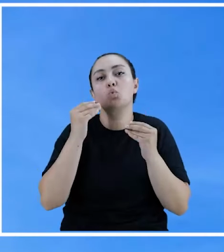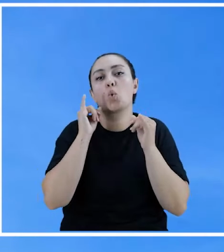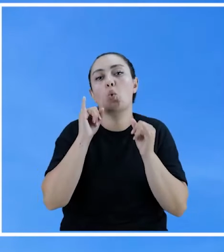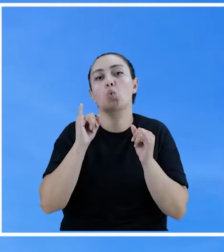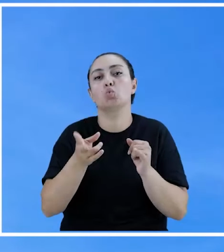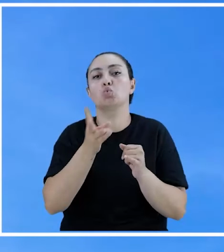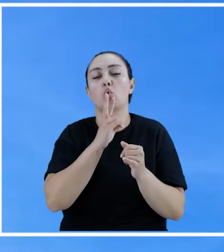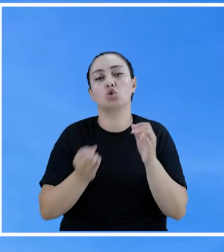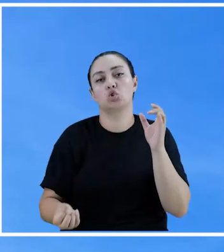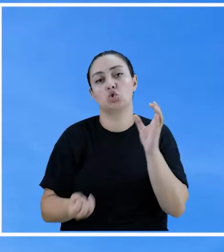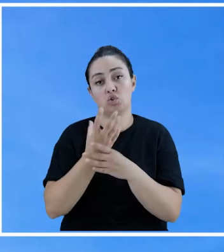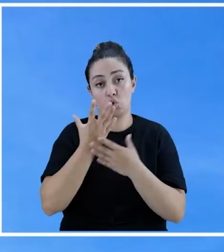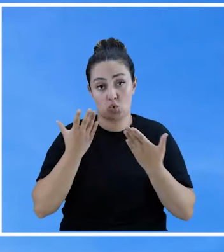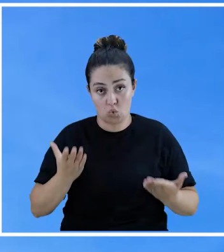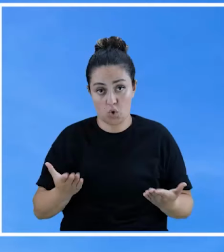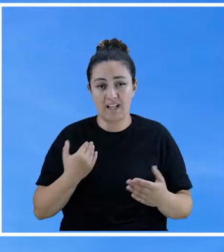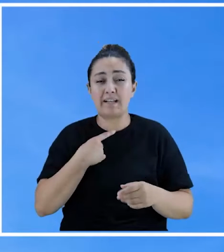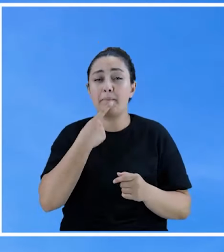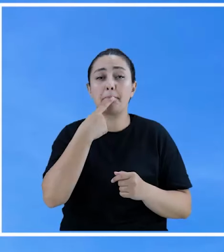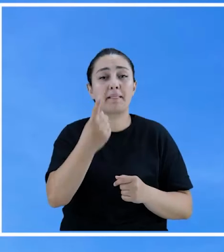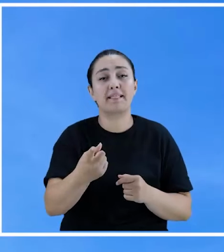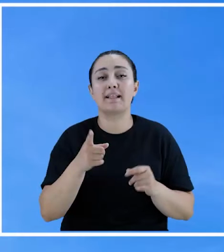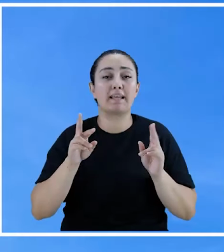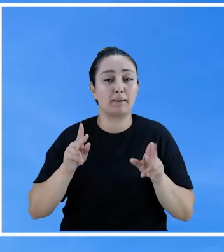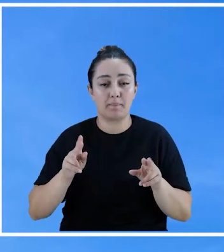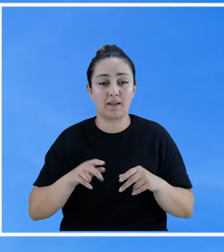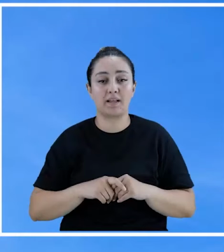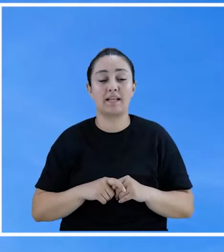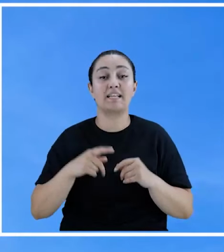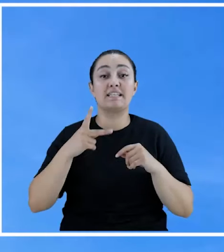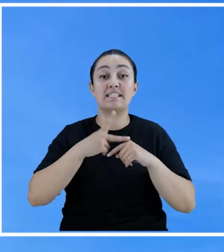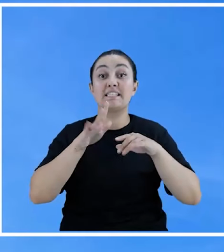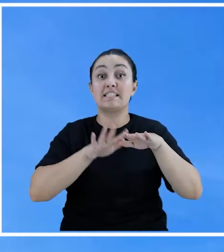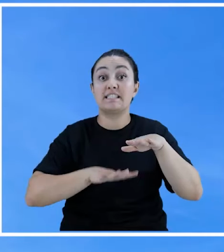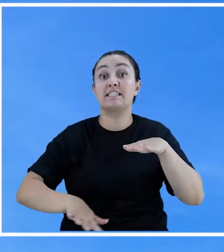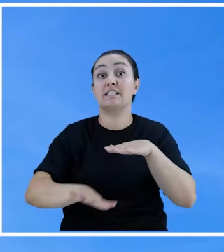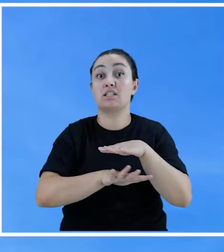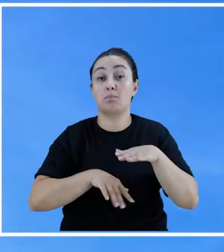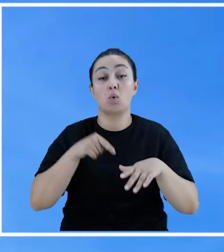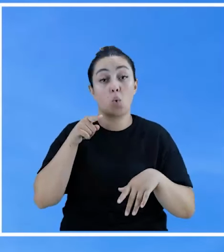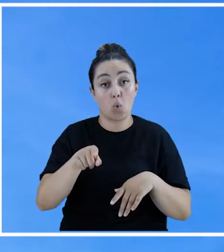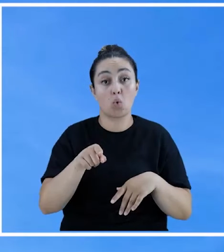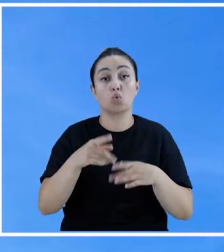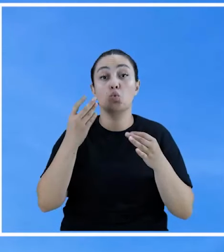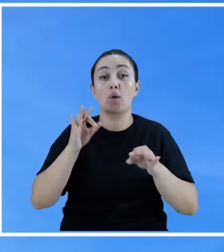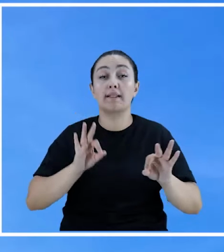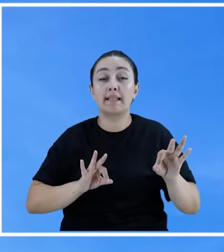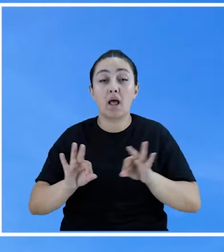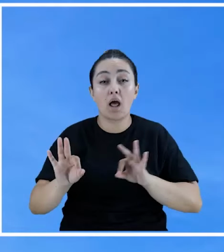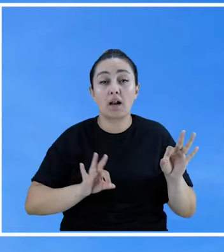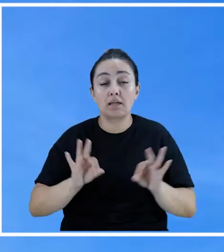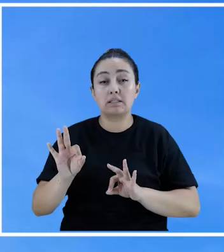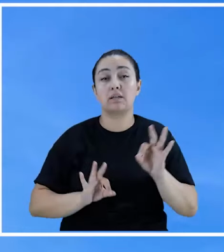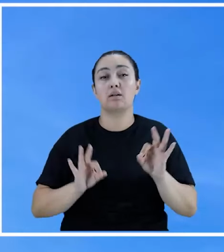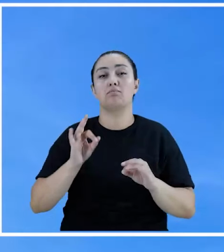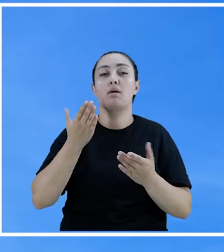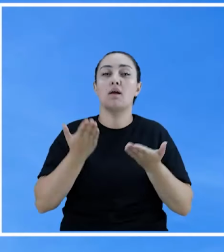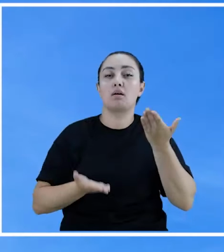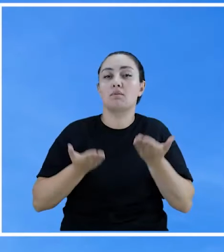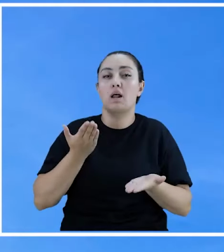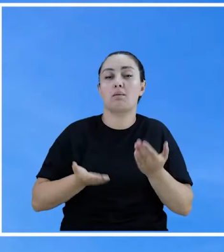kalıyor. Dolayısıyla burada yine söylediğim gibi zemini bu açıdan değerlendirmek